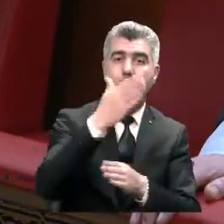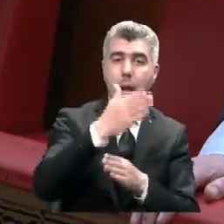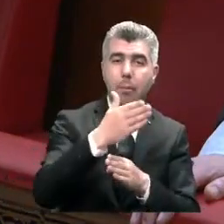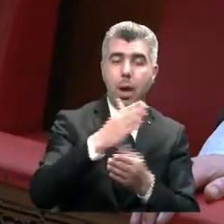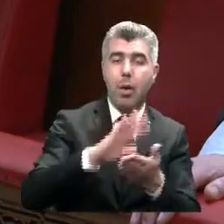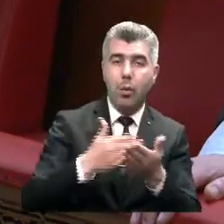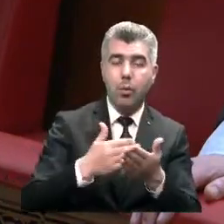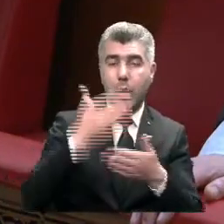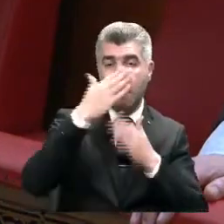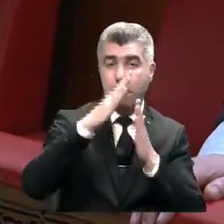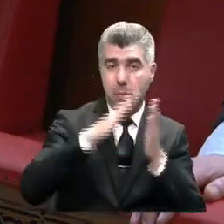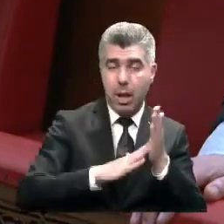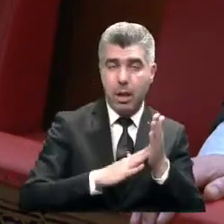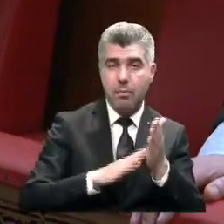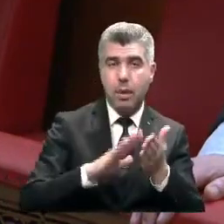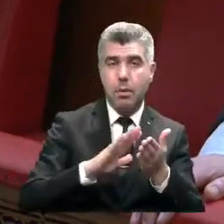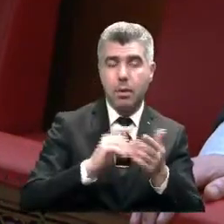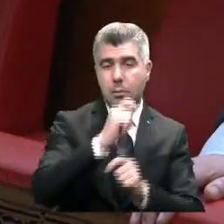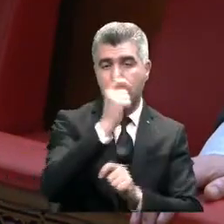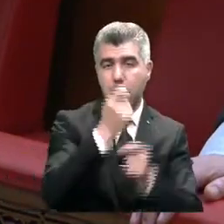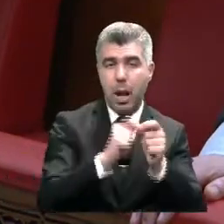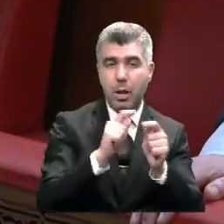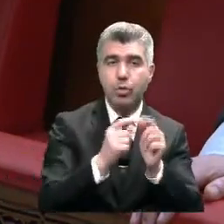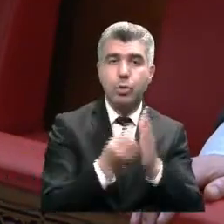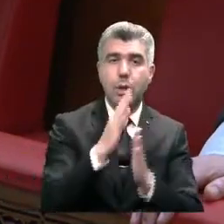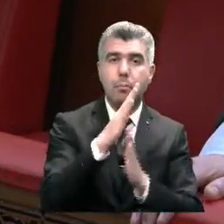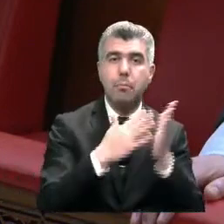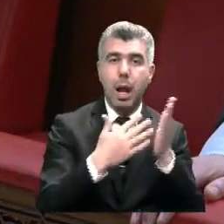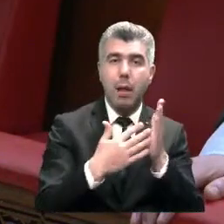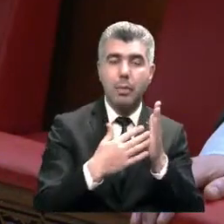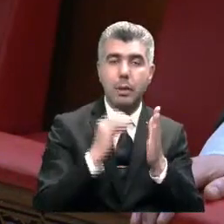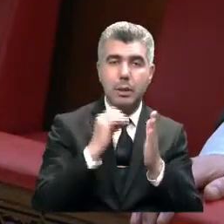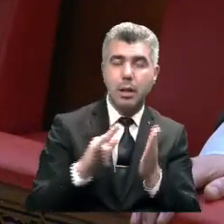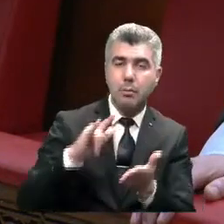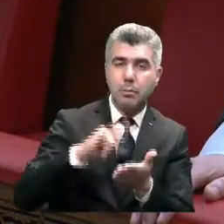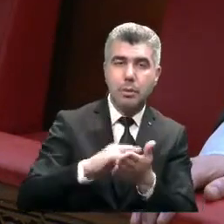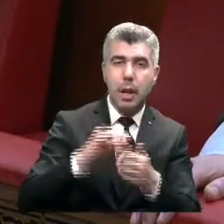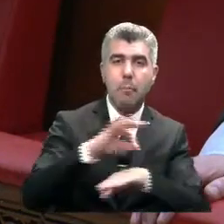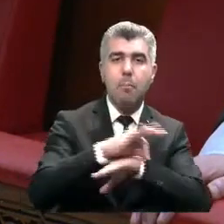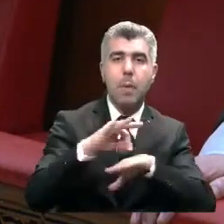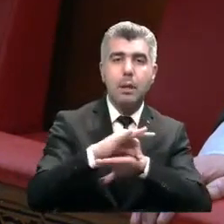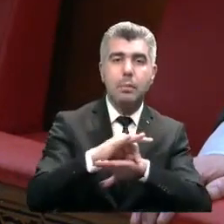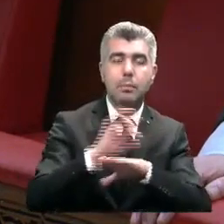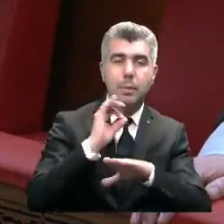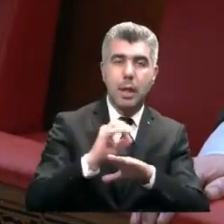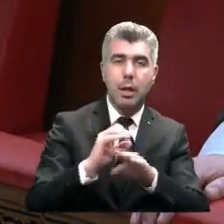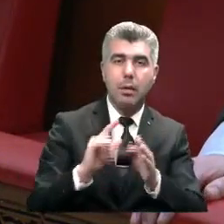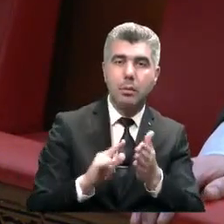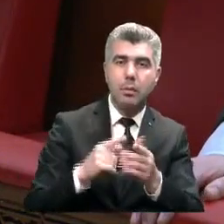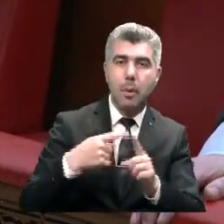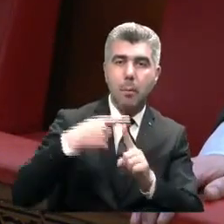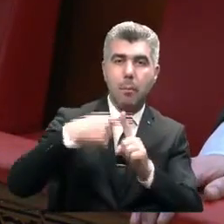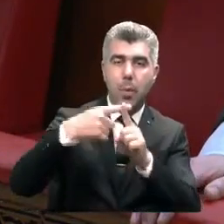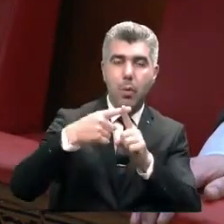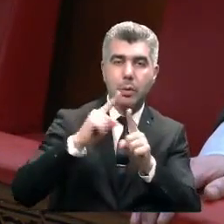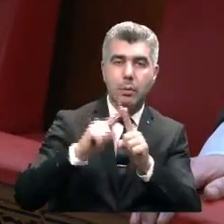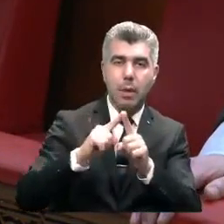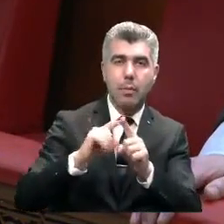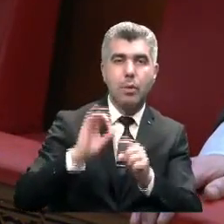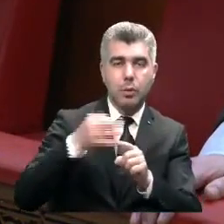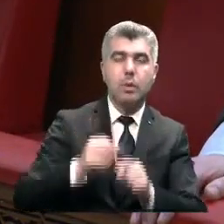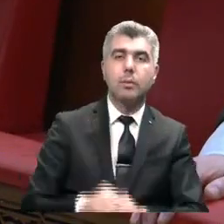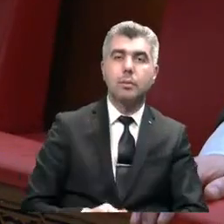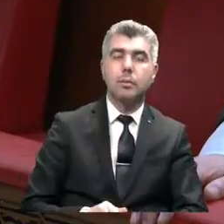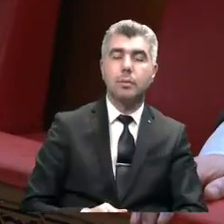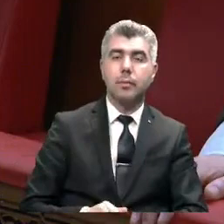تتوفر بلادنا كيف قلتوا على مخطط مديري للمطارات تطر برامج المكتب الوطني للمطارات باش يرفع من الطاقه الاستيعابيه دياله وفي